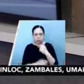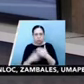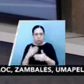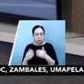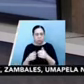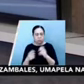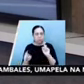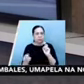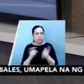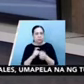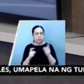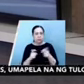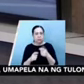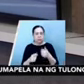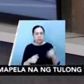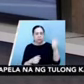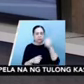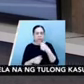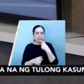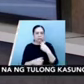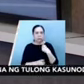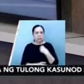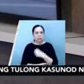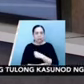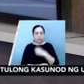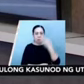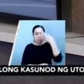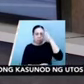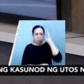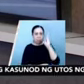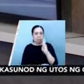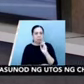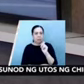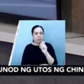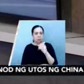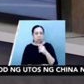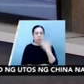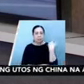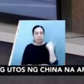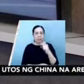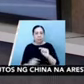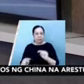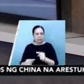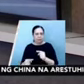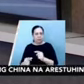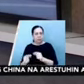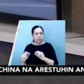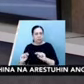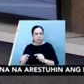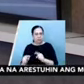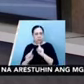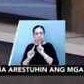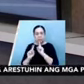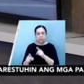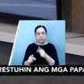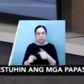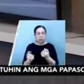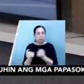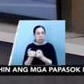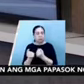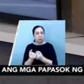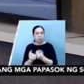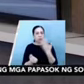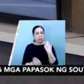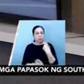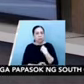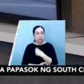Senado ayon kay Senador Bato de la Rosa. May foot injury kasi noon si Revilla. Ang tugo naman ng mga supporter ng dating Senate